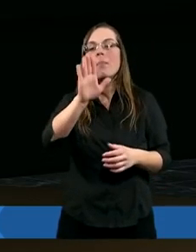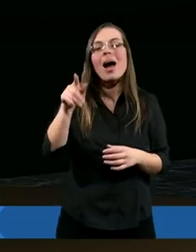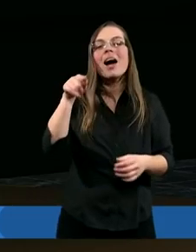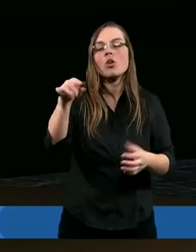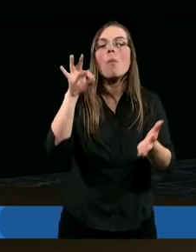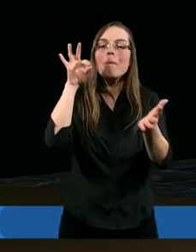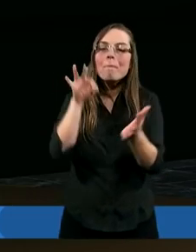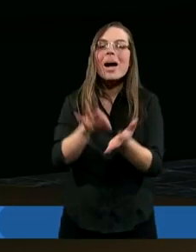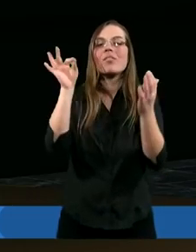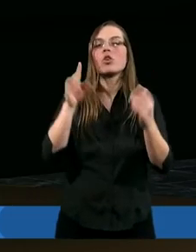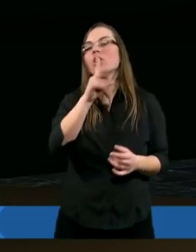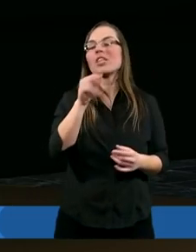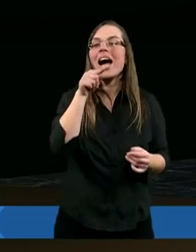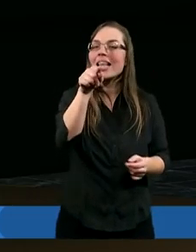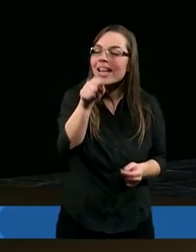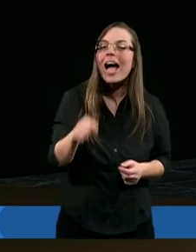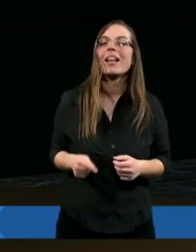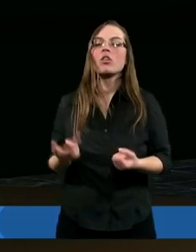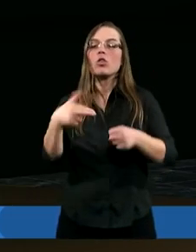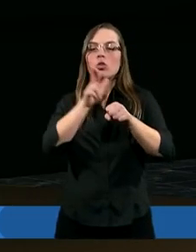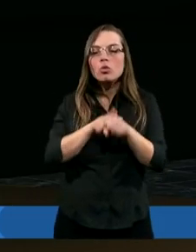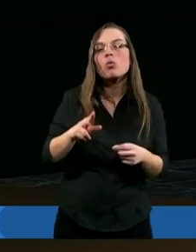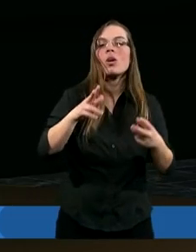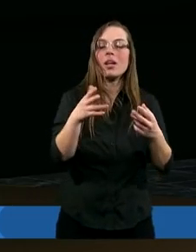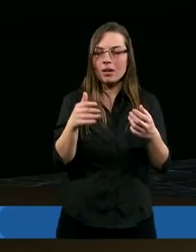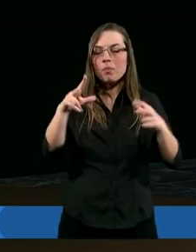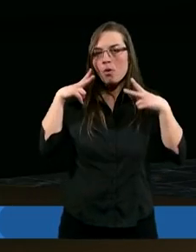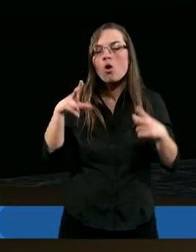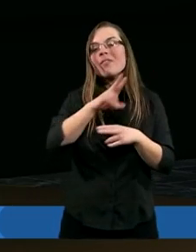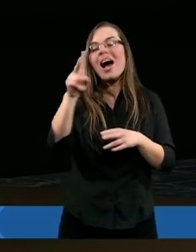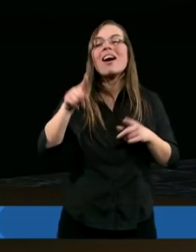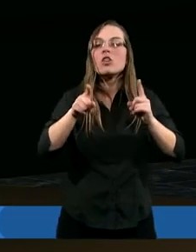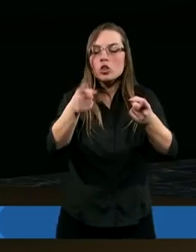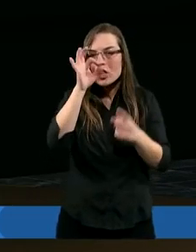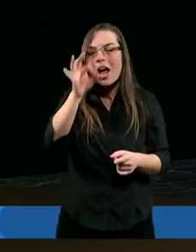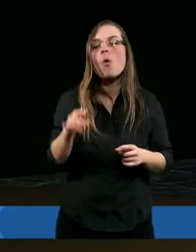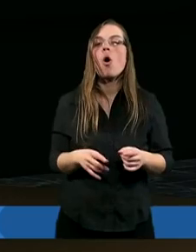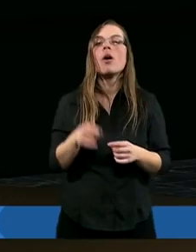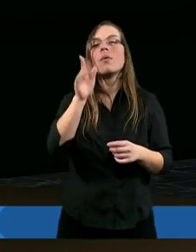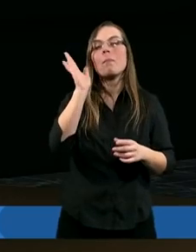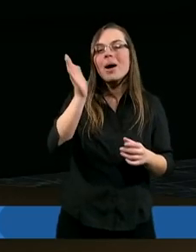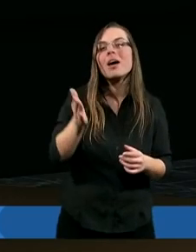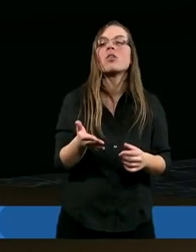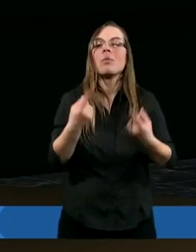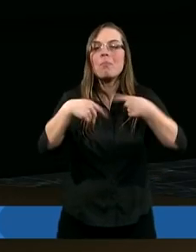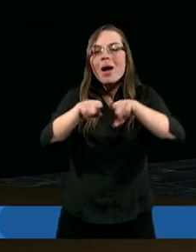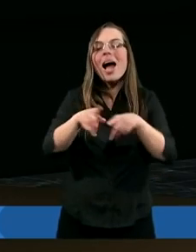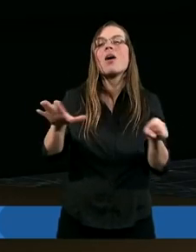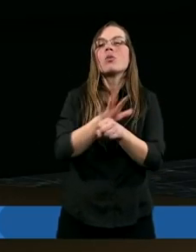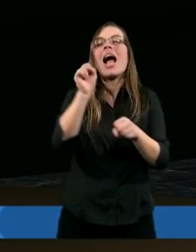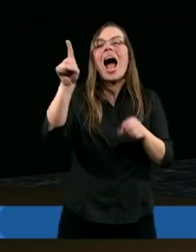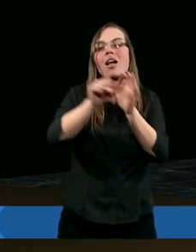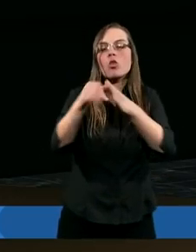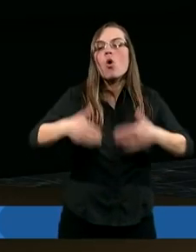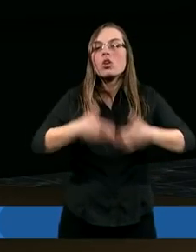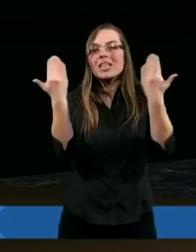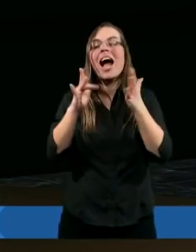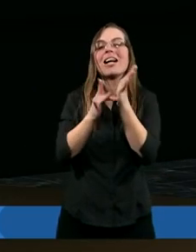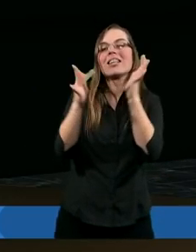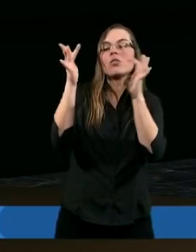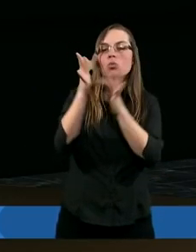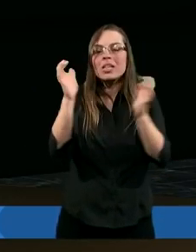mając tę pewność, że ten, który rozpoczął w was dobre dzieło, będzie je też pełnił aż do dnia